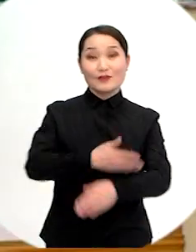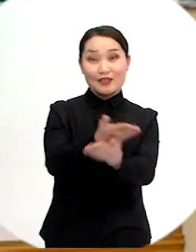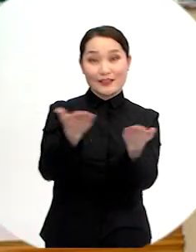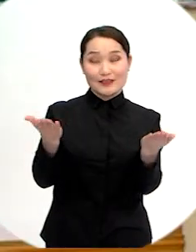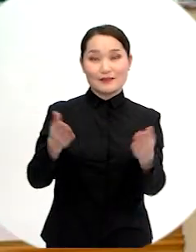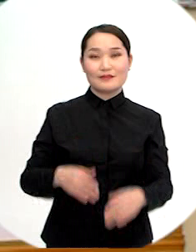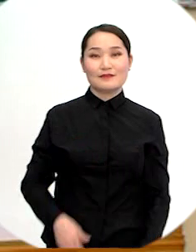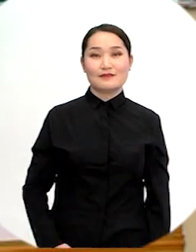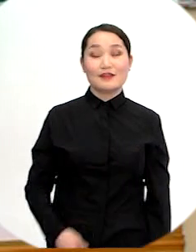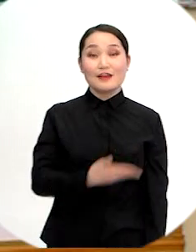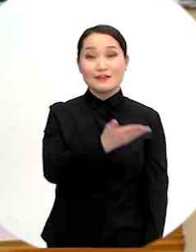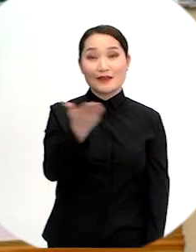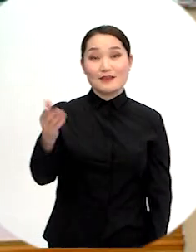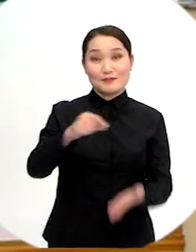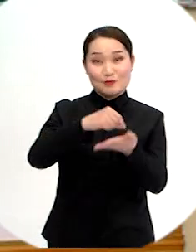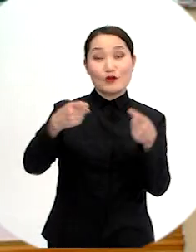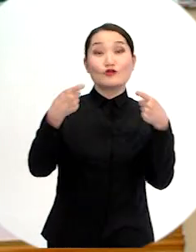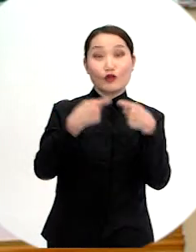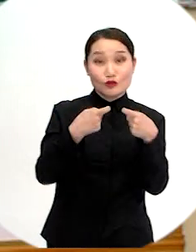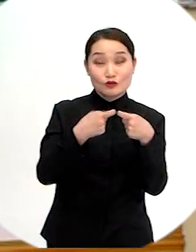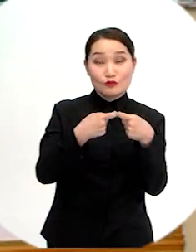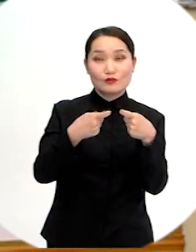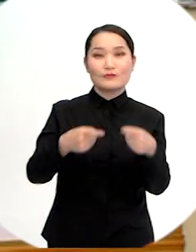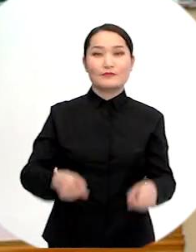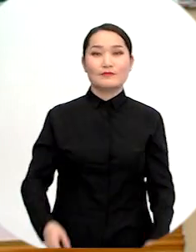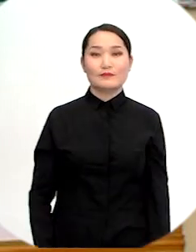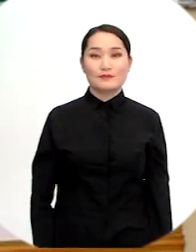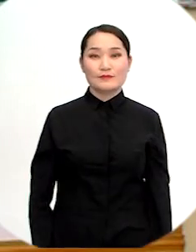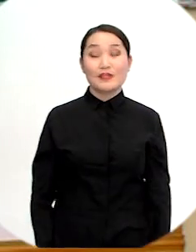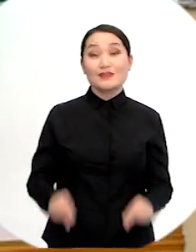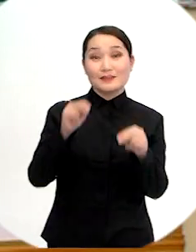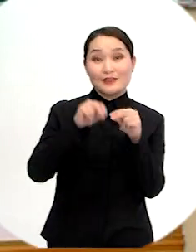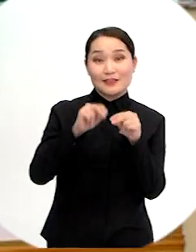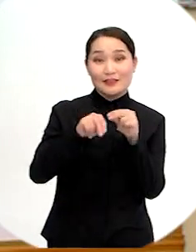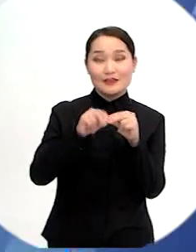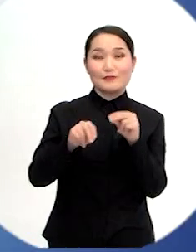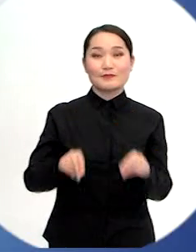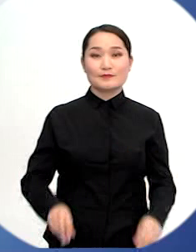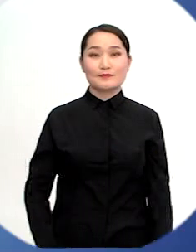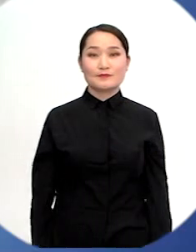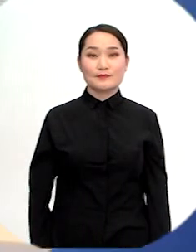Хүүхдүүд ээ, та нарын бичсэнтэй тохирч байна уу? Шалгаарай.